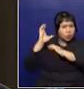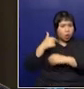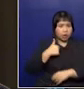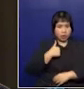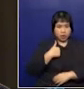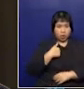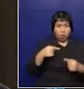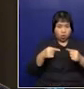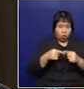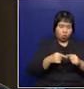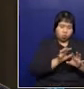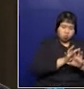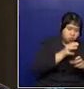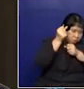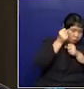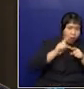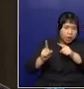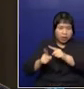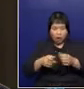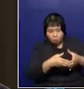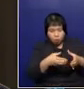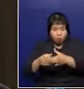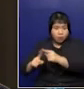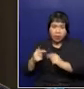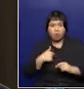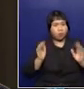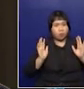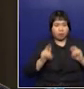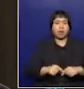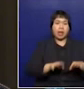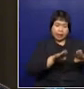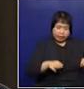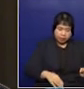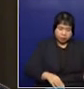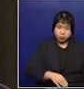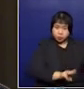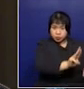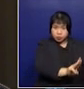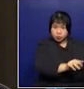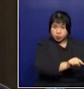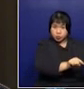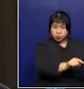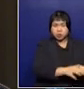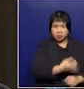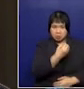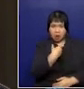ยวข้องกับม็อบสีใดๆทั้งสิ้นนะผมก็นั่งดูเฉยๆฮะเด็กๆชูมา3นิ้วฮะแล้วก็บ